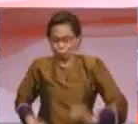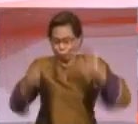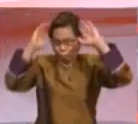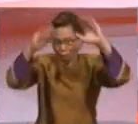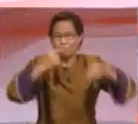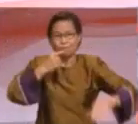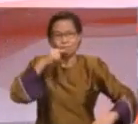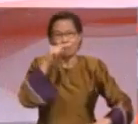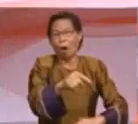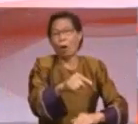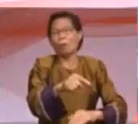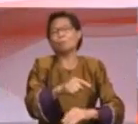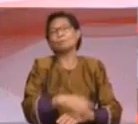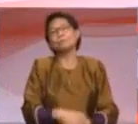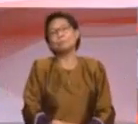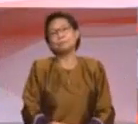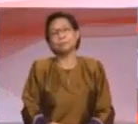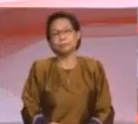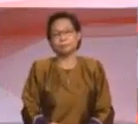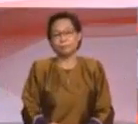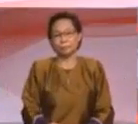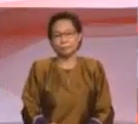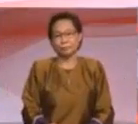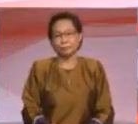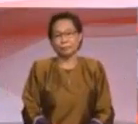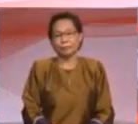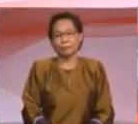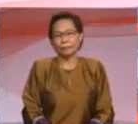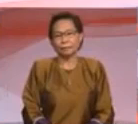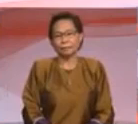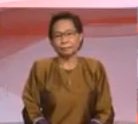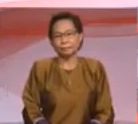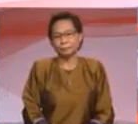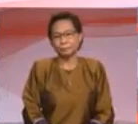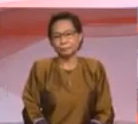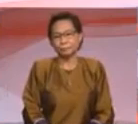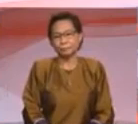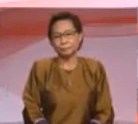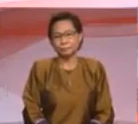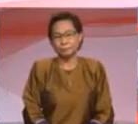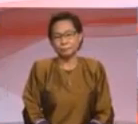Pahang alsultan Abdullah hari ayat Udin al-musthafa Billah Shah